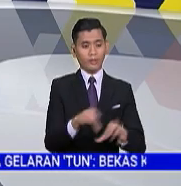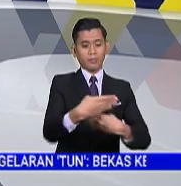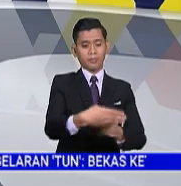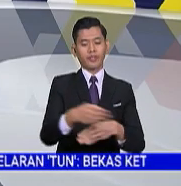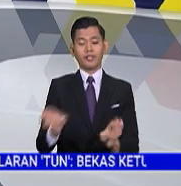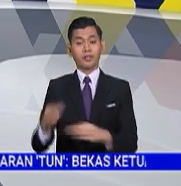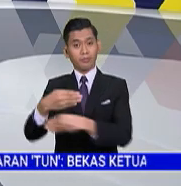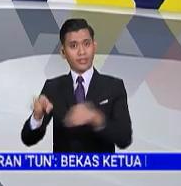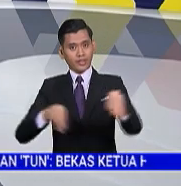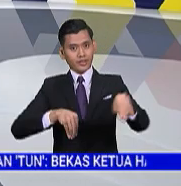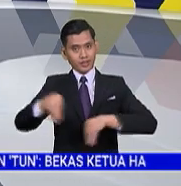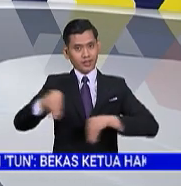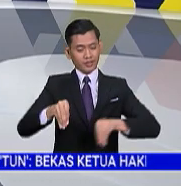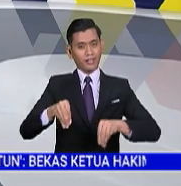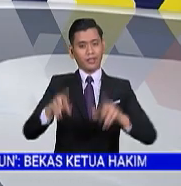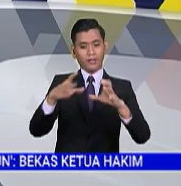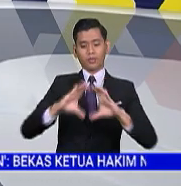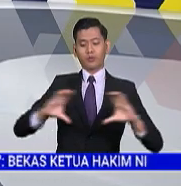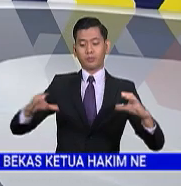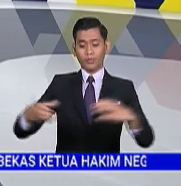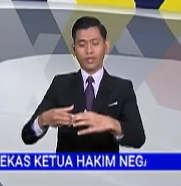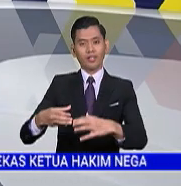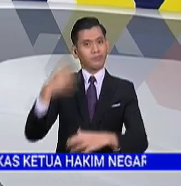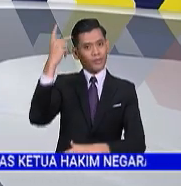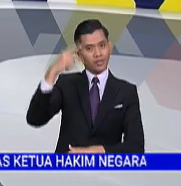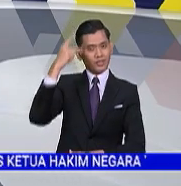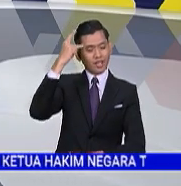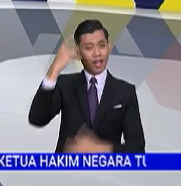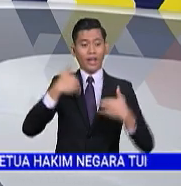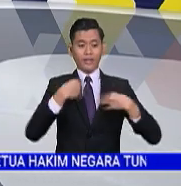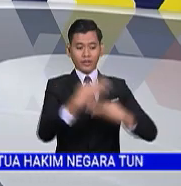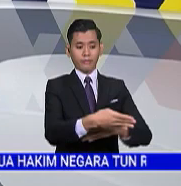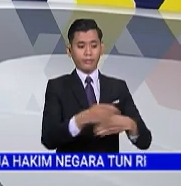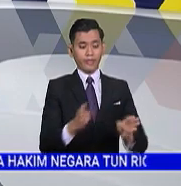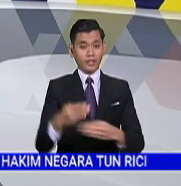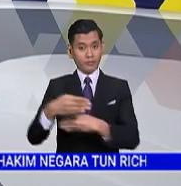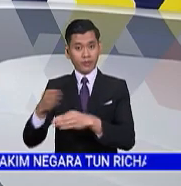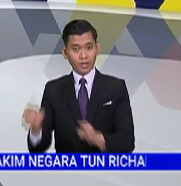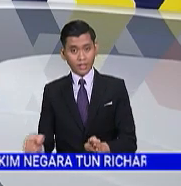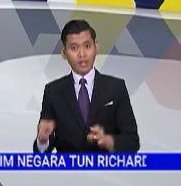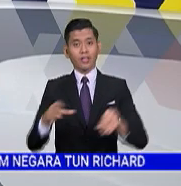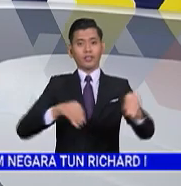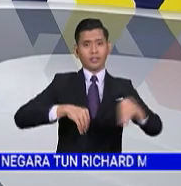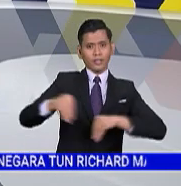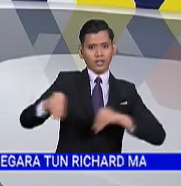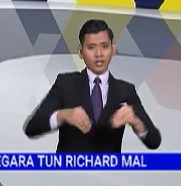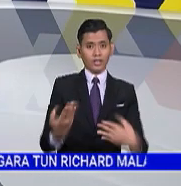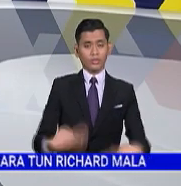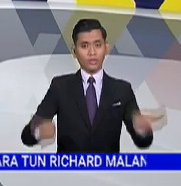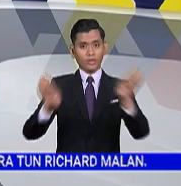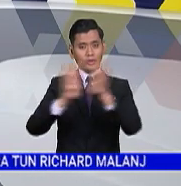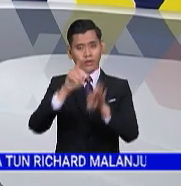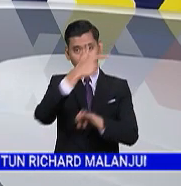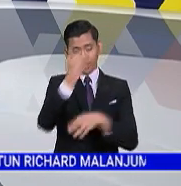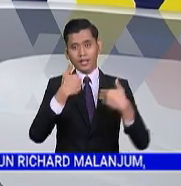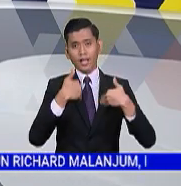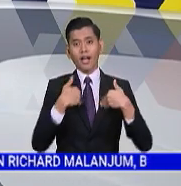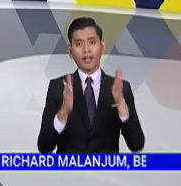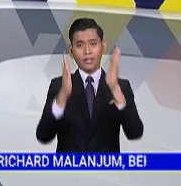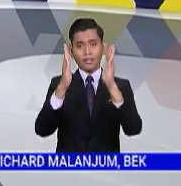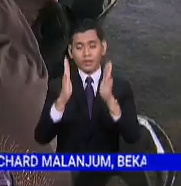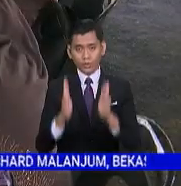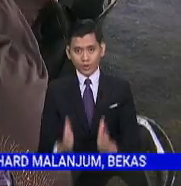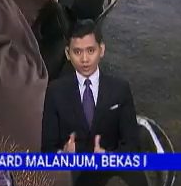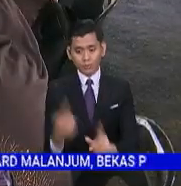parti bertanding. Keperluan itu ditetapkan susulan terdapat bilik gerakan ditutup berikutan terdapat jentera parti positif